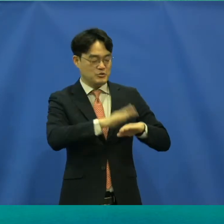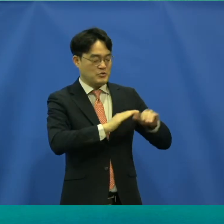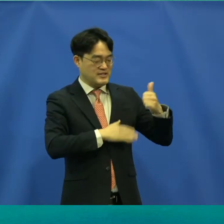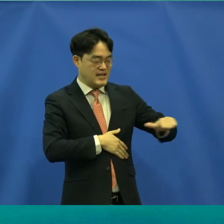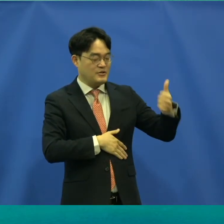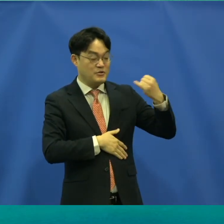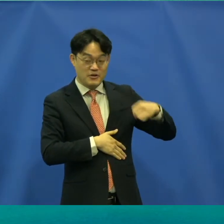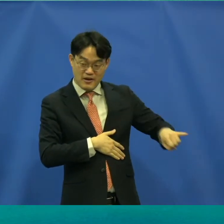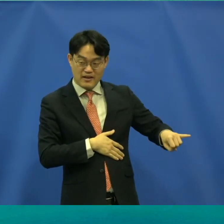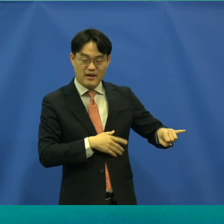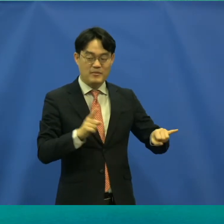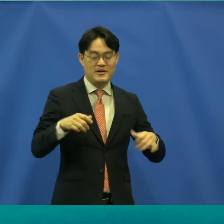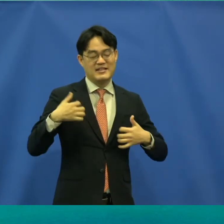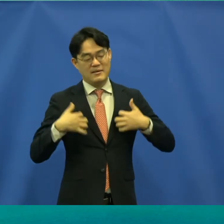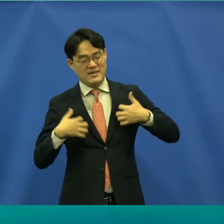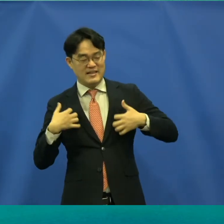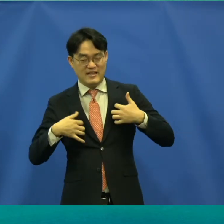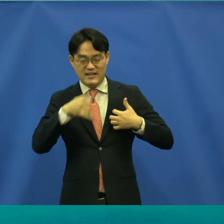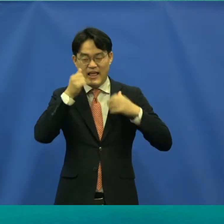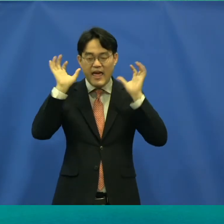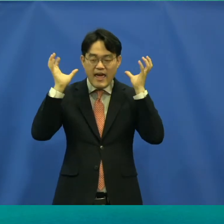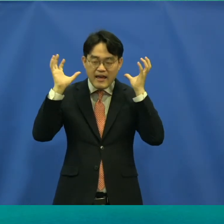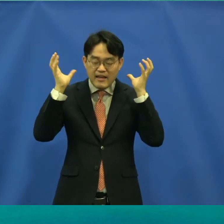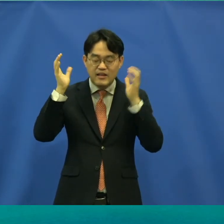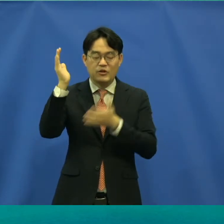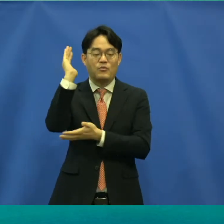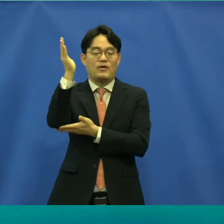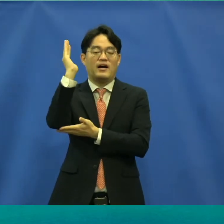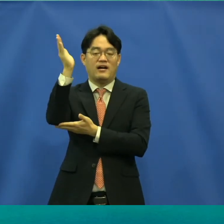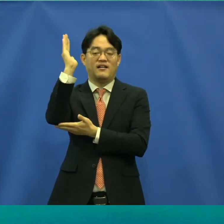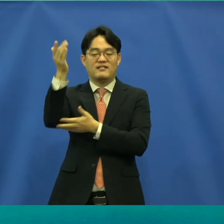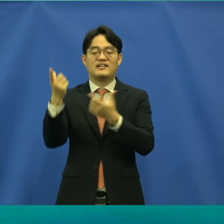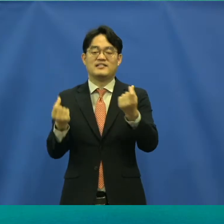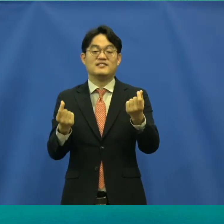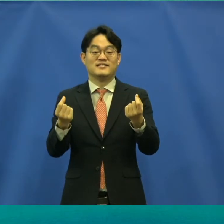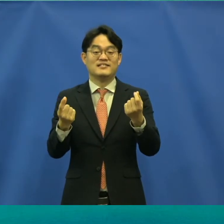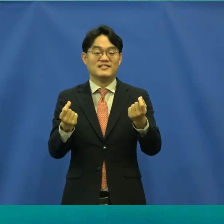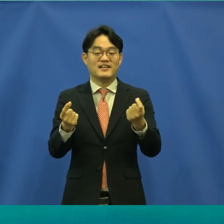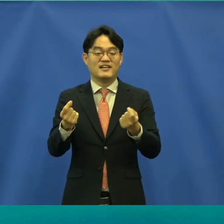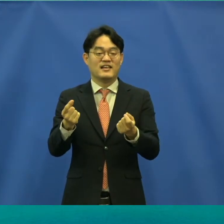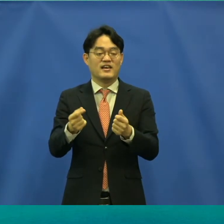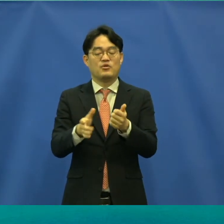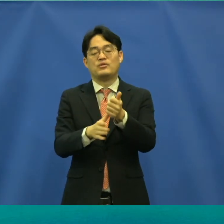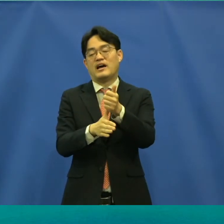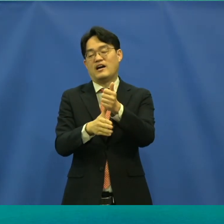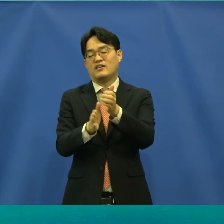들려주는 동화 같은 얘기가 바로 요나서입니다.